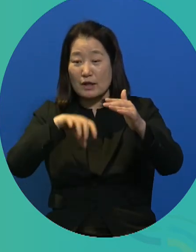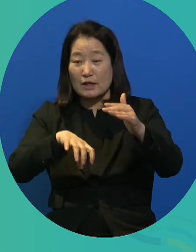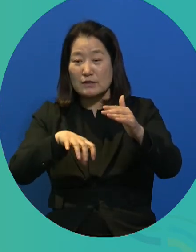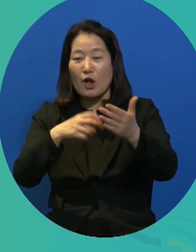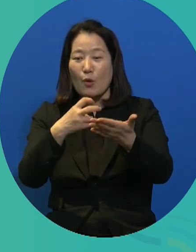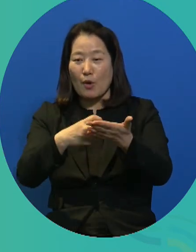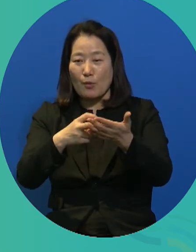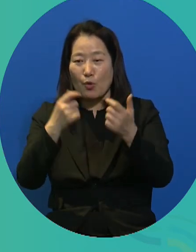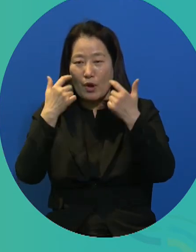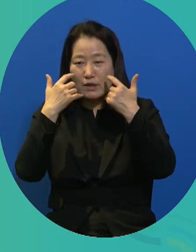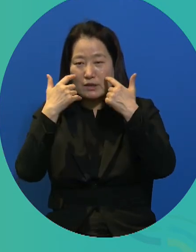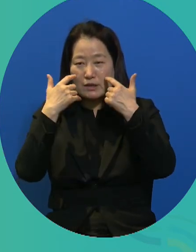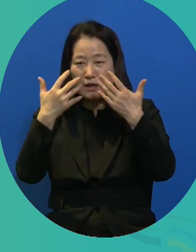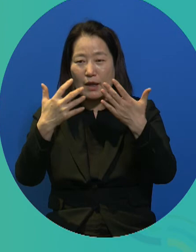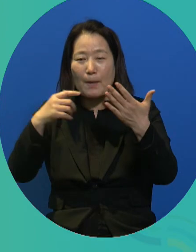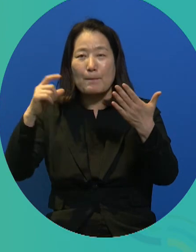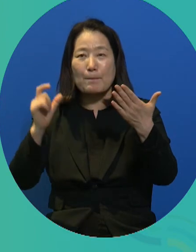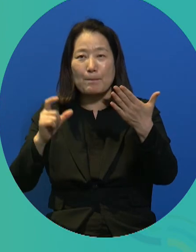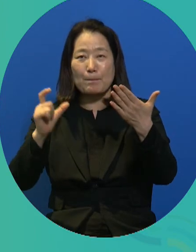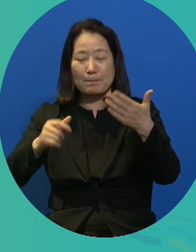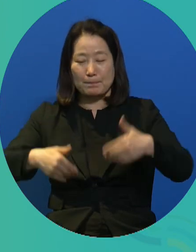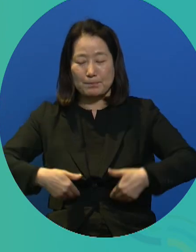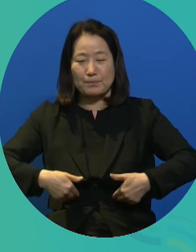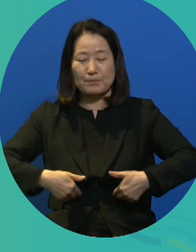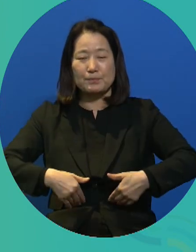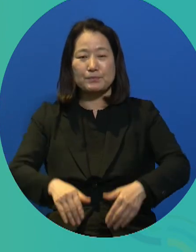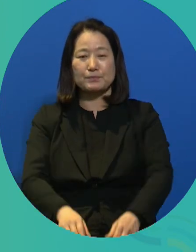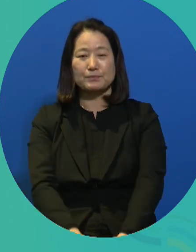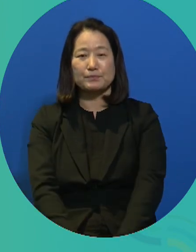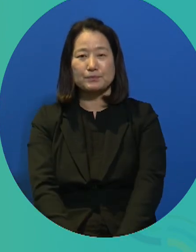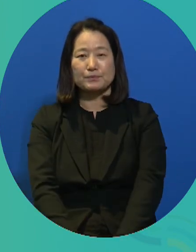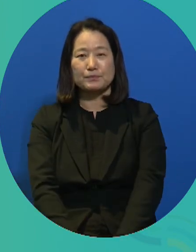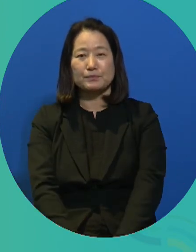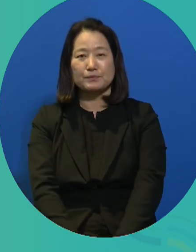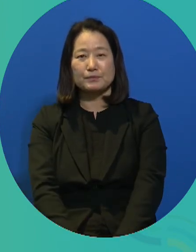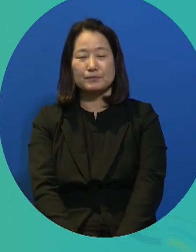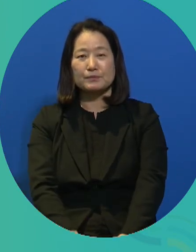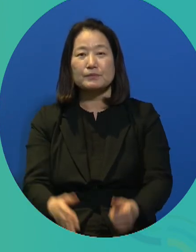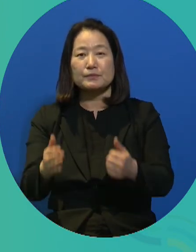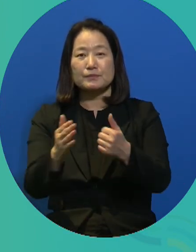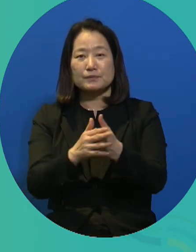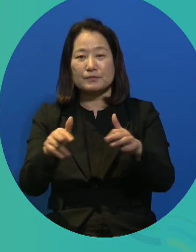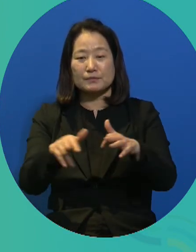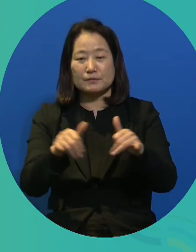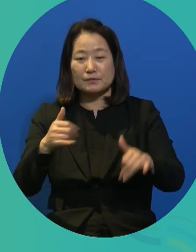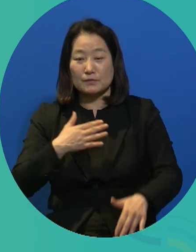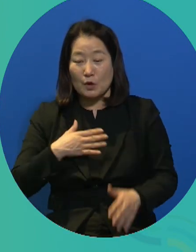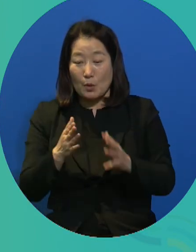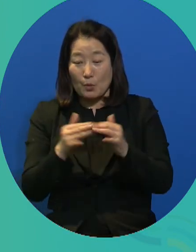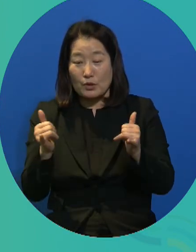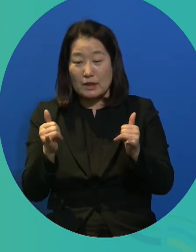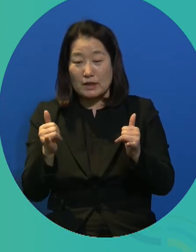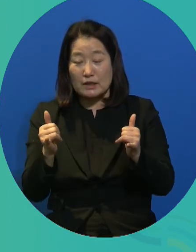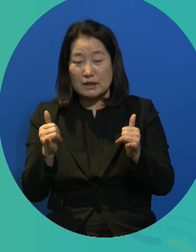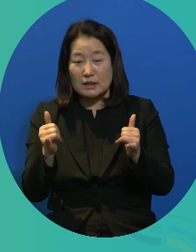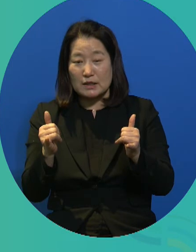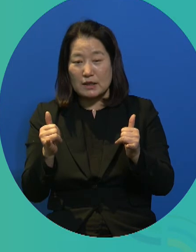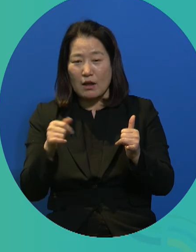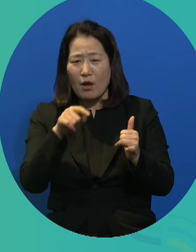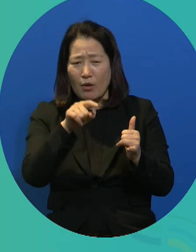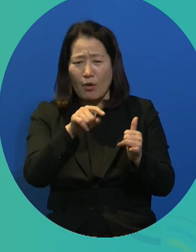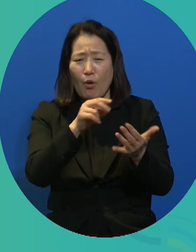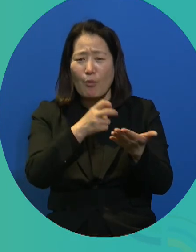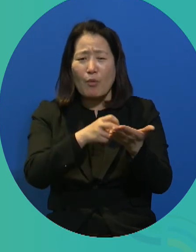하는 거에 대한 고민을 해야 되고, 저는 이 부분과 관련해 장애인 당사자가 이 부분에 대해서 계속 문제 제기를